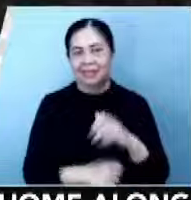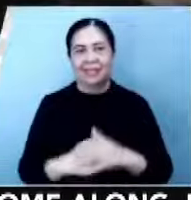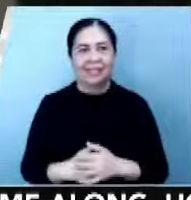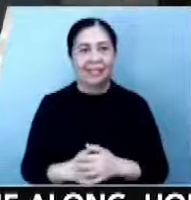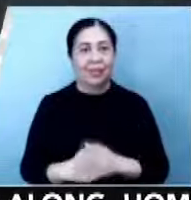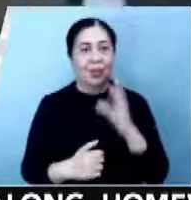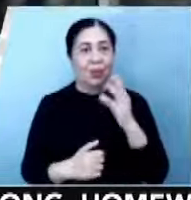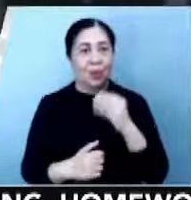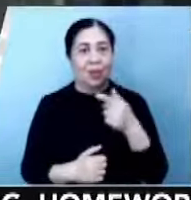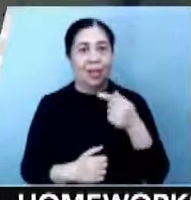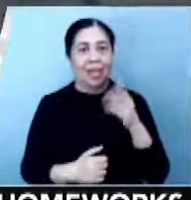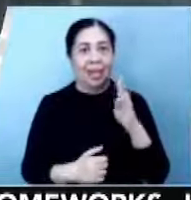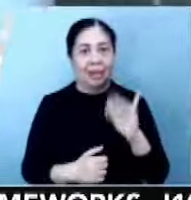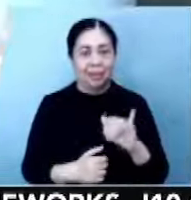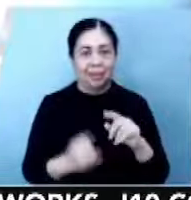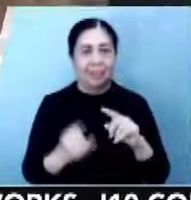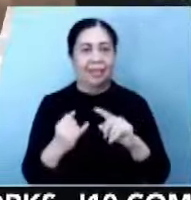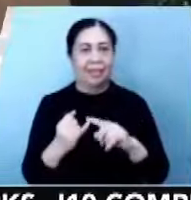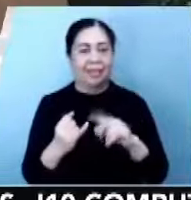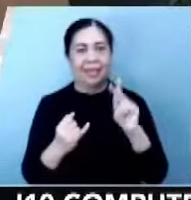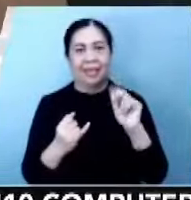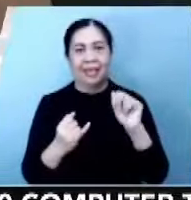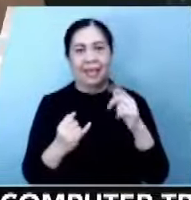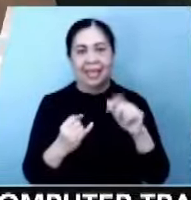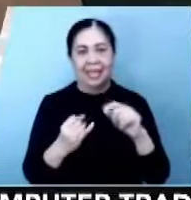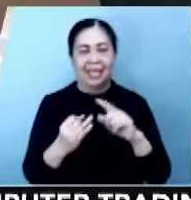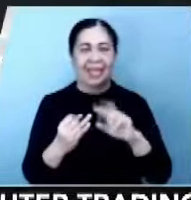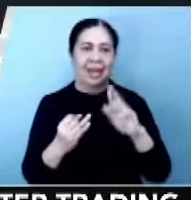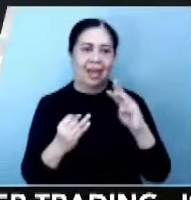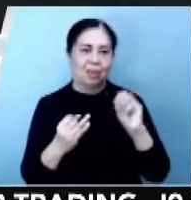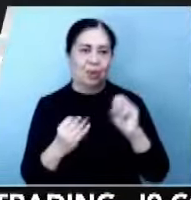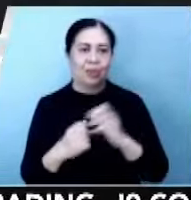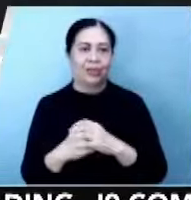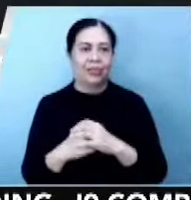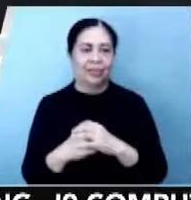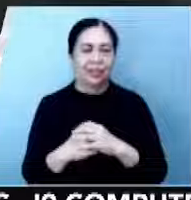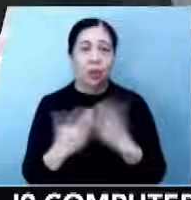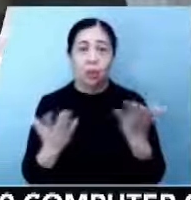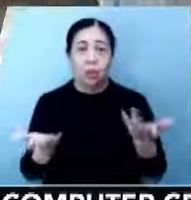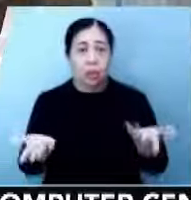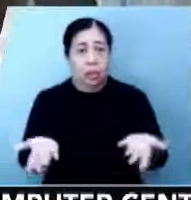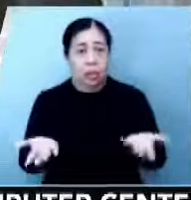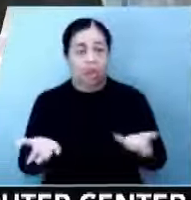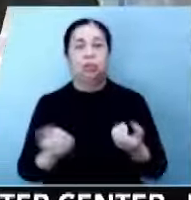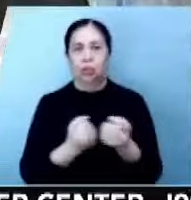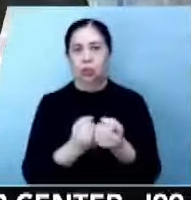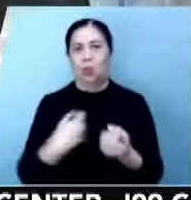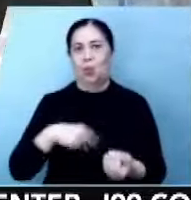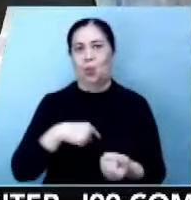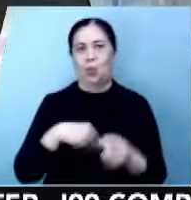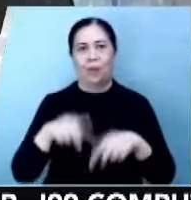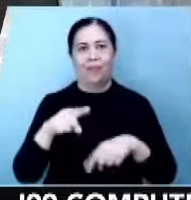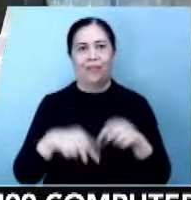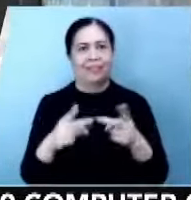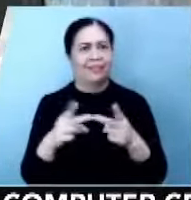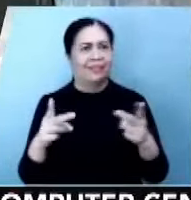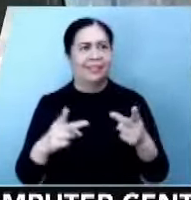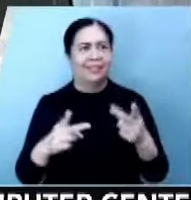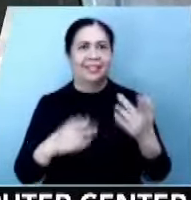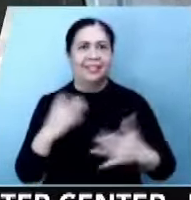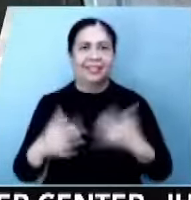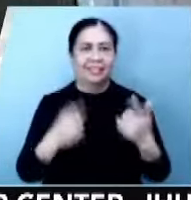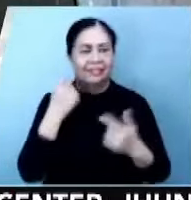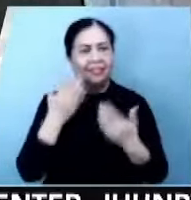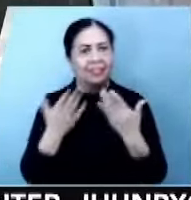Gabby Garcia at Khalil Ramos. We're all here to support our friends. We're so excited for them, and since the beginning